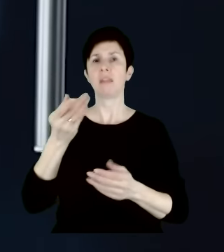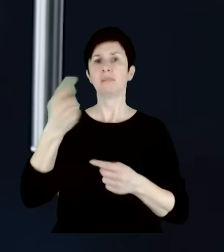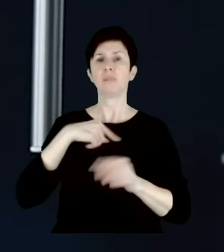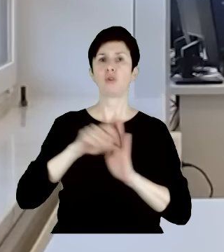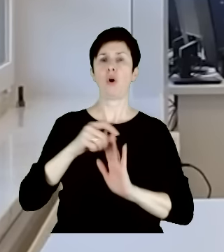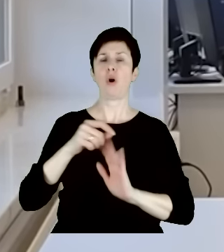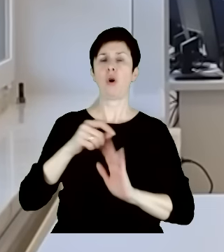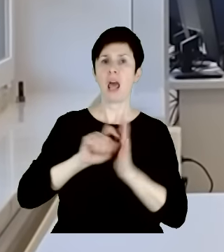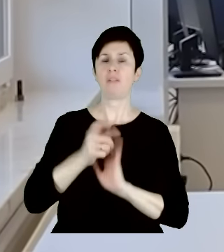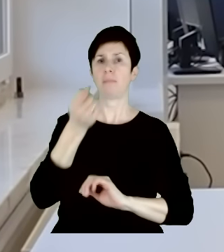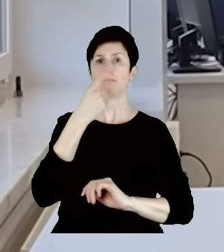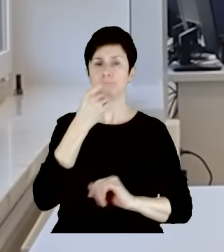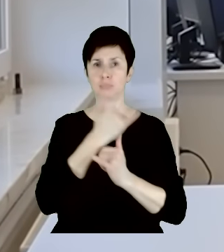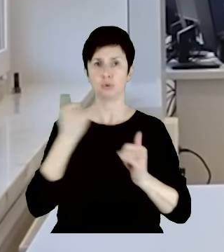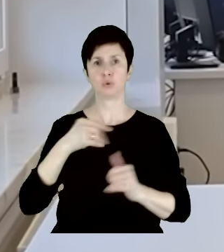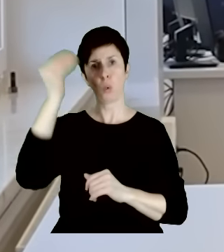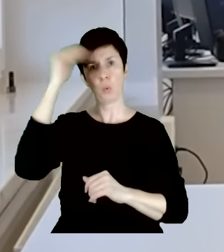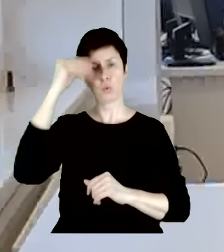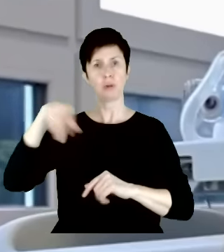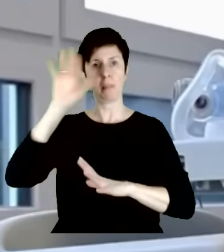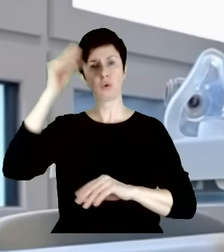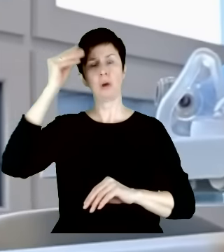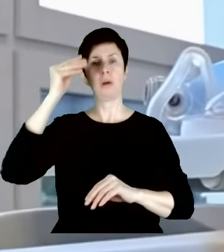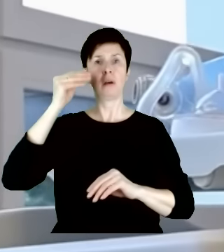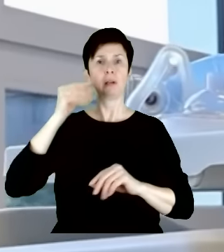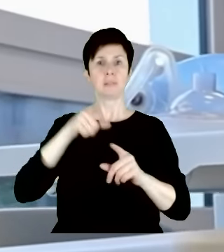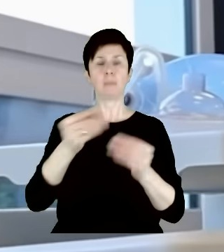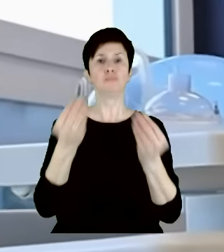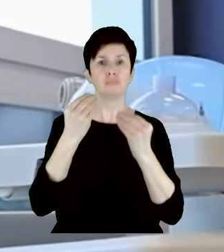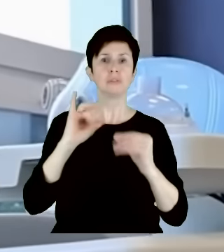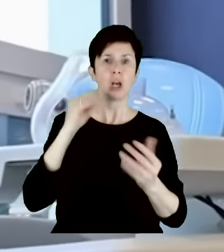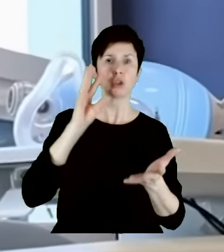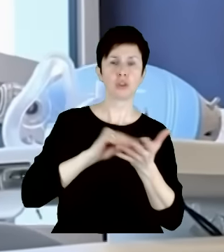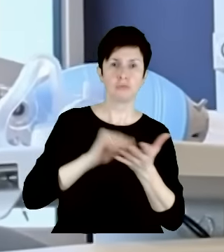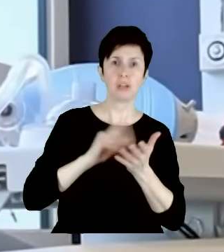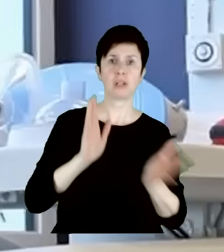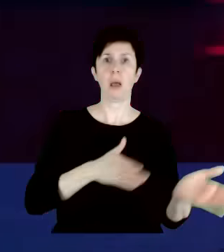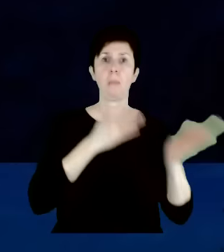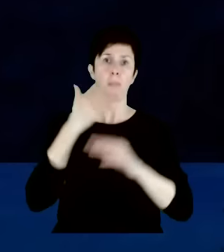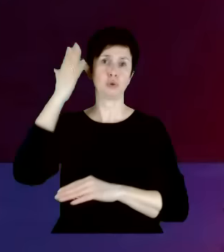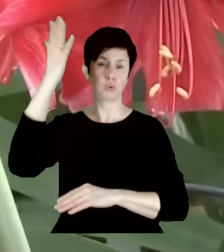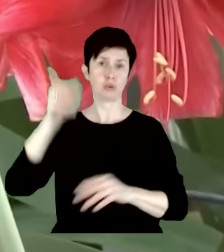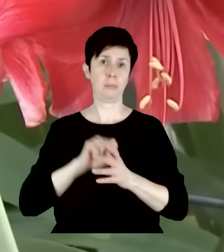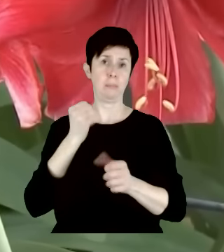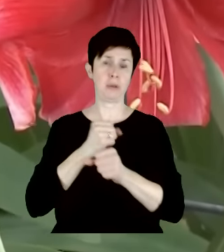pacjentom. Uczelnia ma w planach doszkalanie również kadry medycznej, a zdobyte w laboratorium doświadczenie przyniesie owoce w przyszłości.